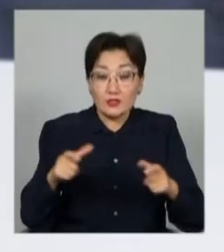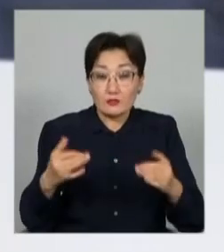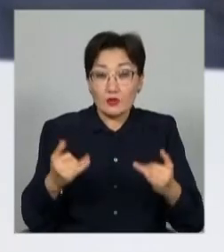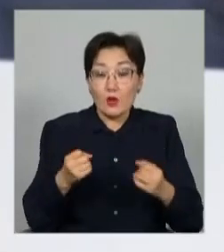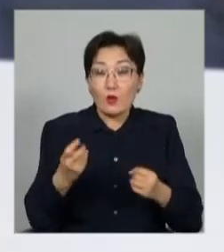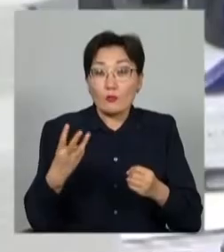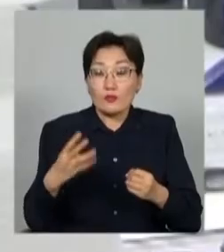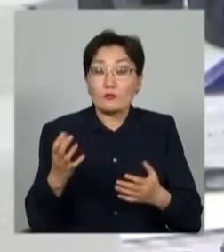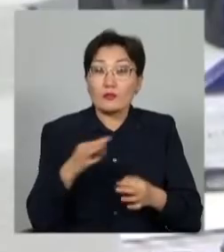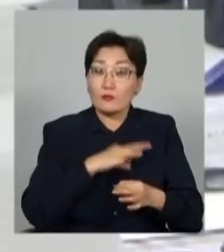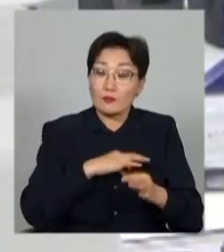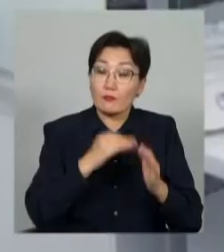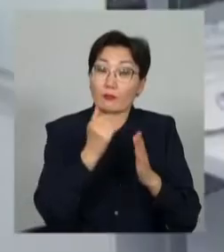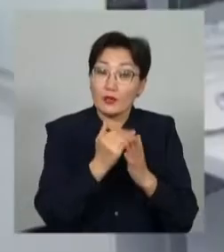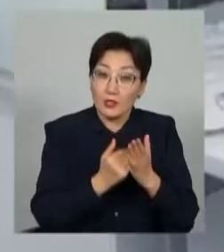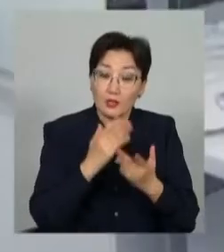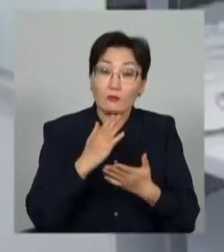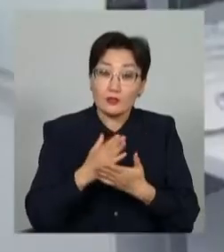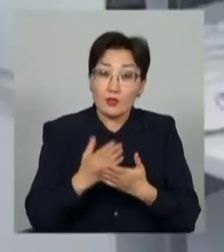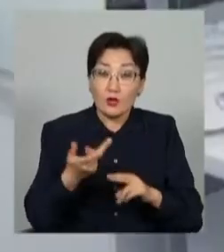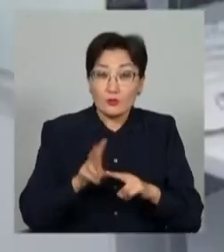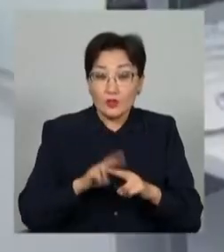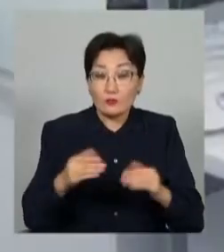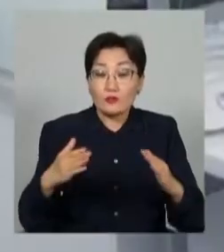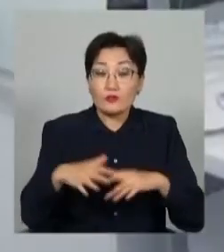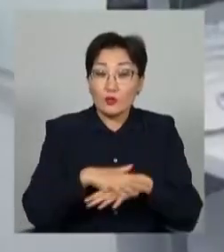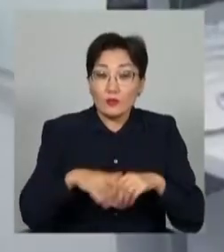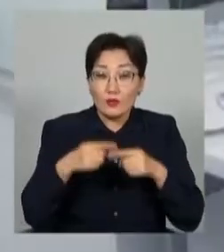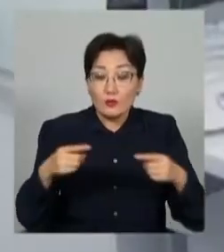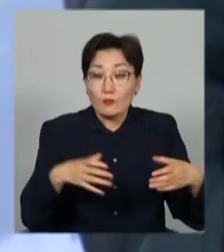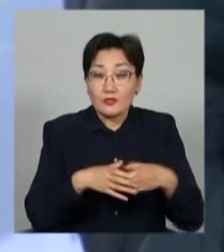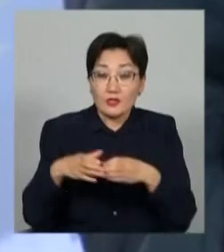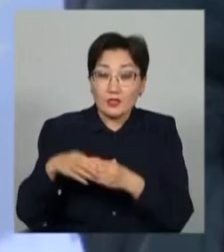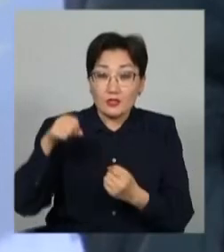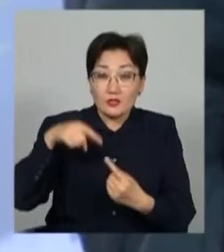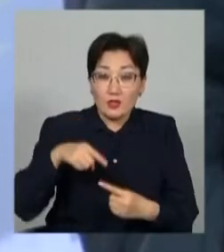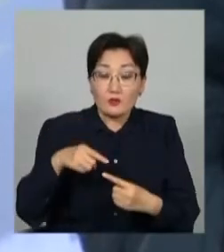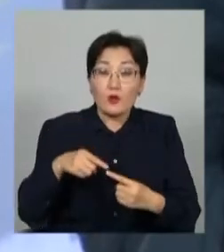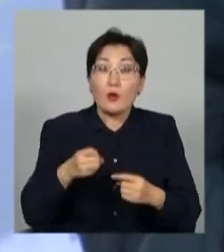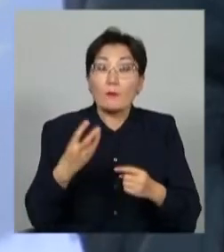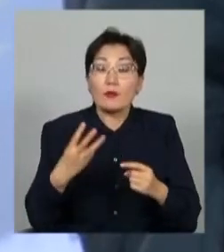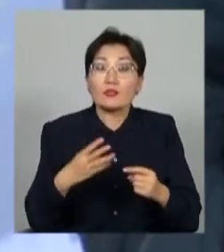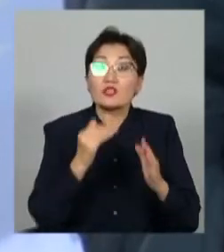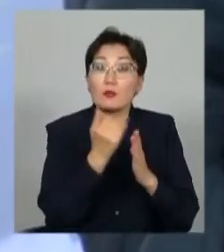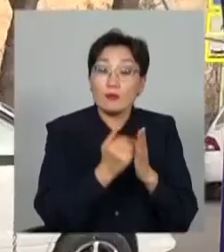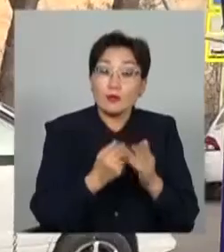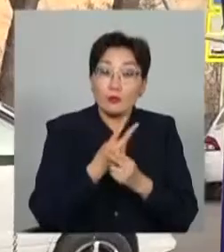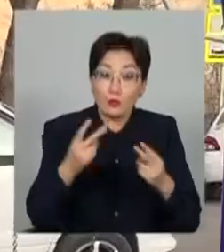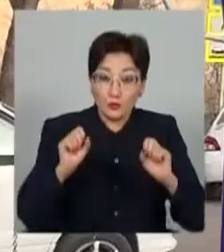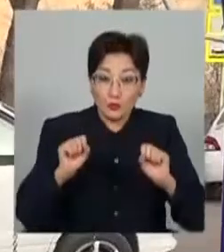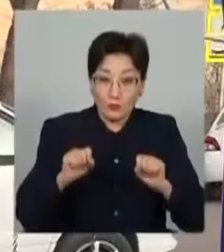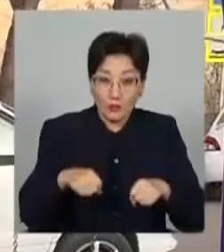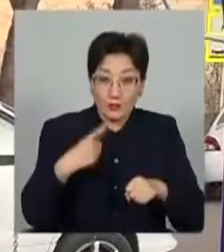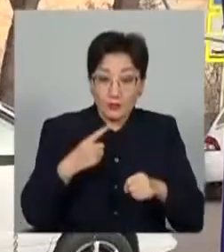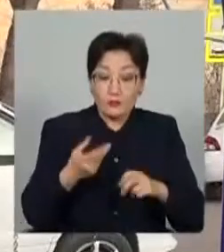қазір біршама ұтымды бағдарламалар жүйеленіп келеді. Бұл ретте тұрғындардың түрлі санатына сай қарастырылған бірнеше нұсқаны байқап көру керек дейді